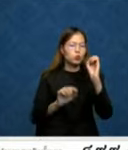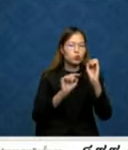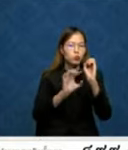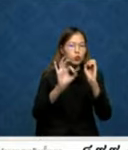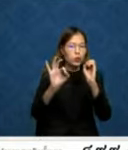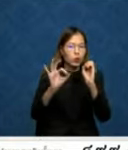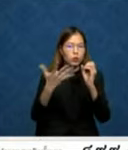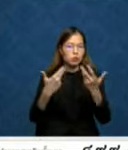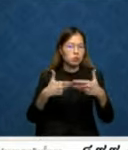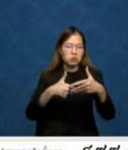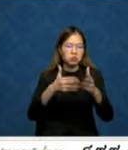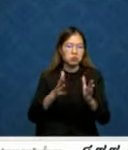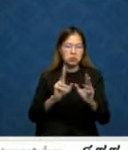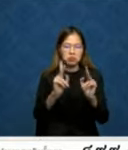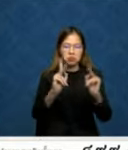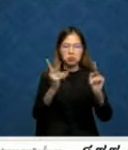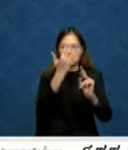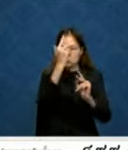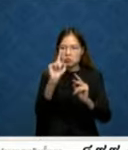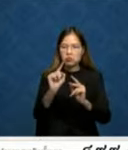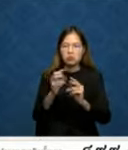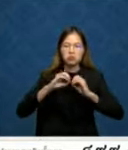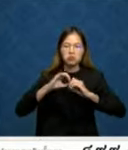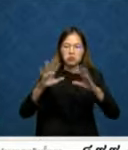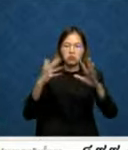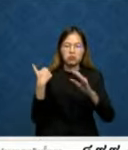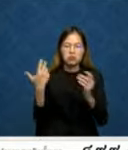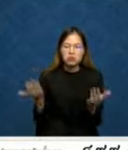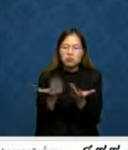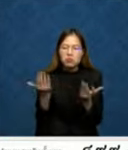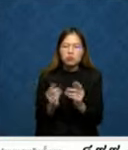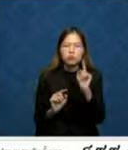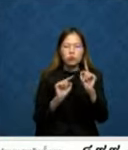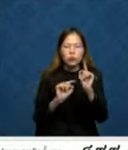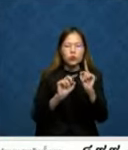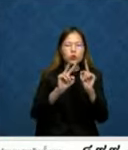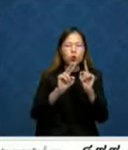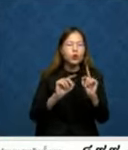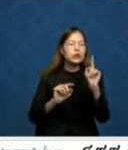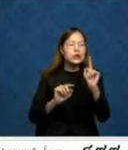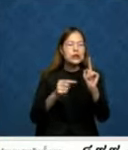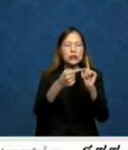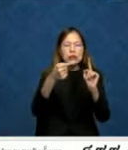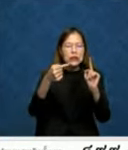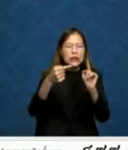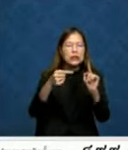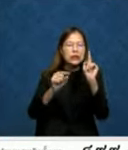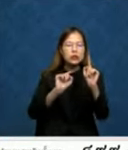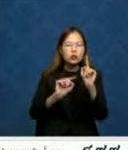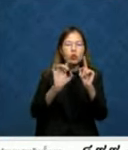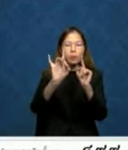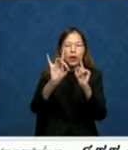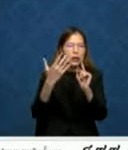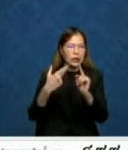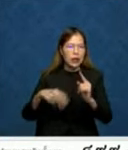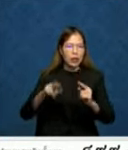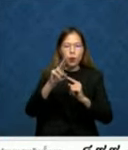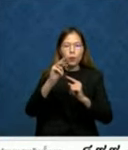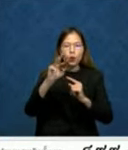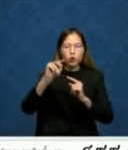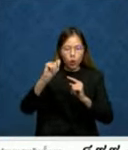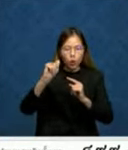รรมการ 2. ทำไมยังแถลงว่าจะกระตุ้นได้ 1.2 ถึง 1.8% ตามที่ท่านรัฐมนตรีให้ข่าวและ